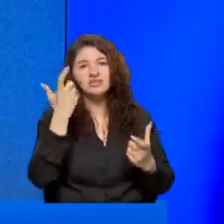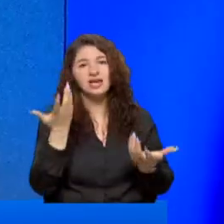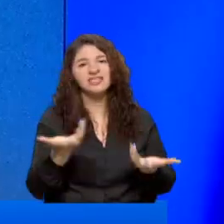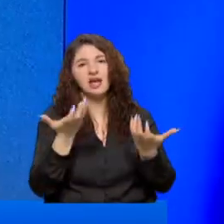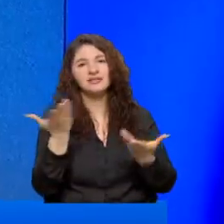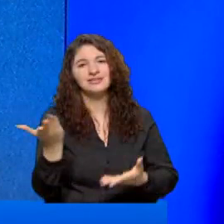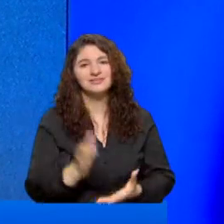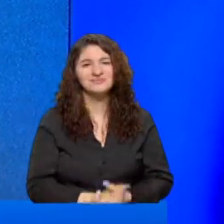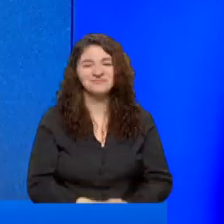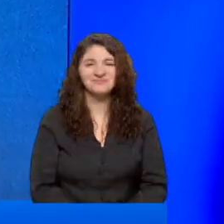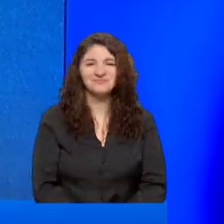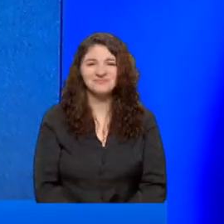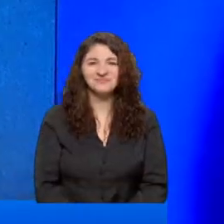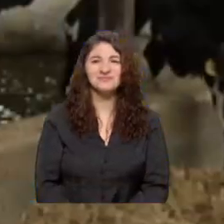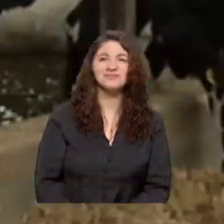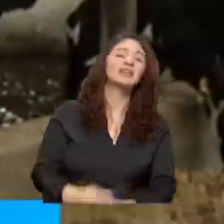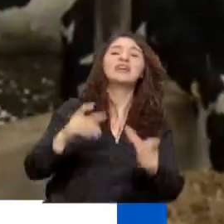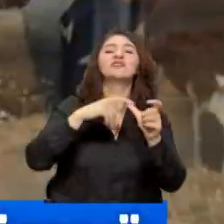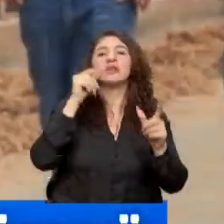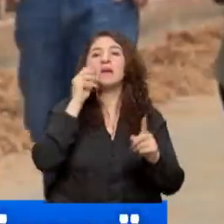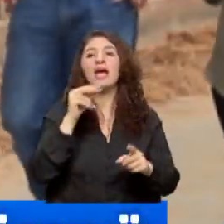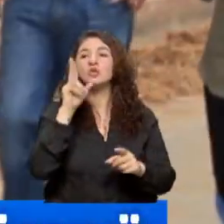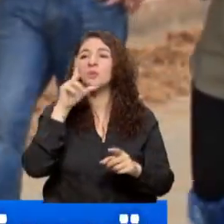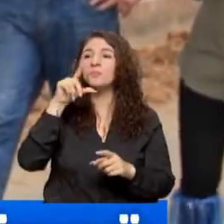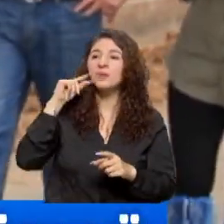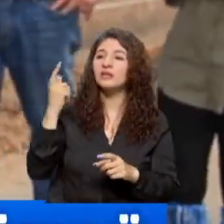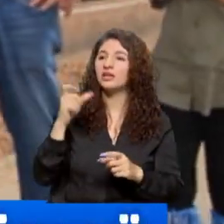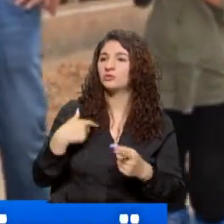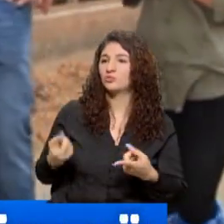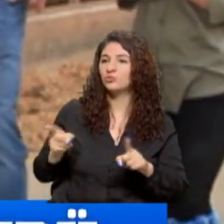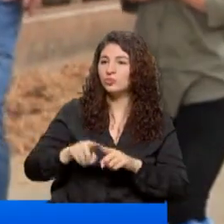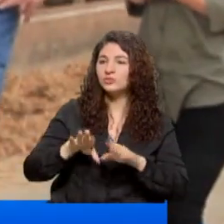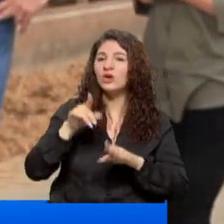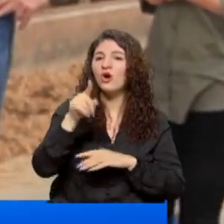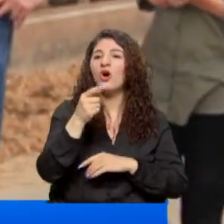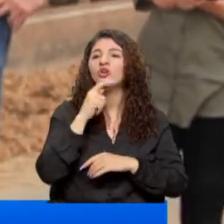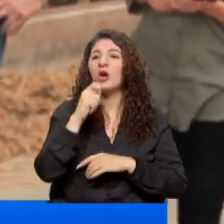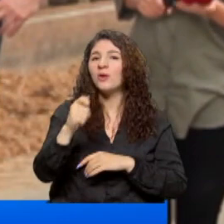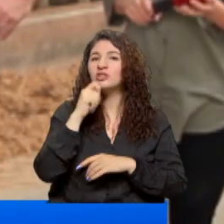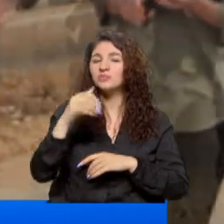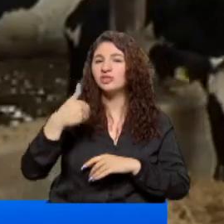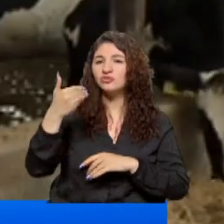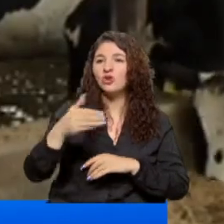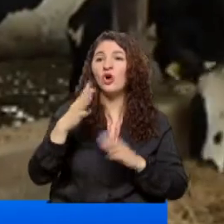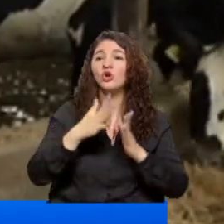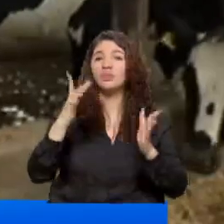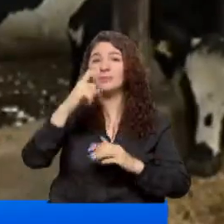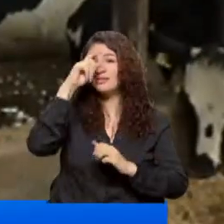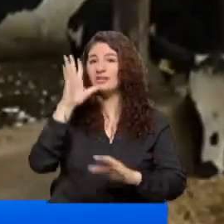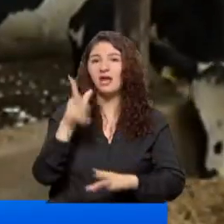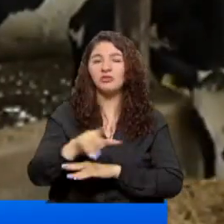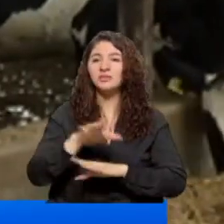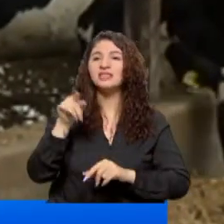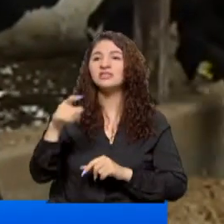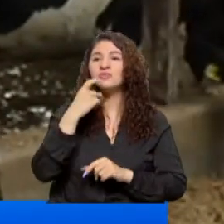derde girdi ve en son Mayıs ayında buluşmuştuk o röportajımız dan sonra koca bir yaz